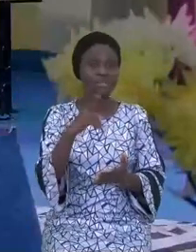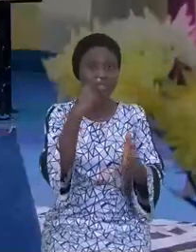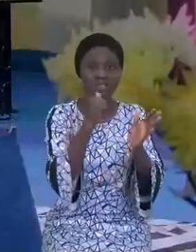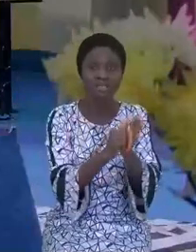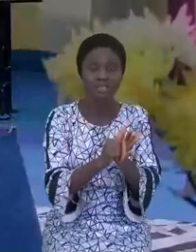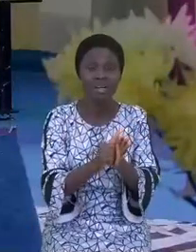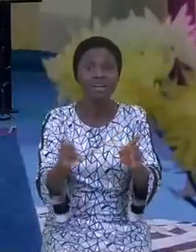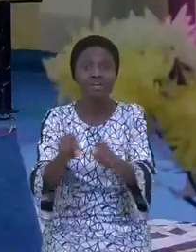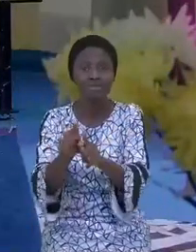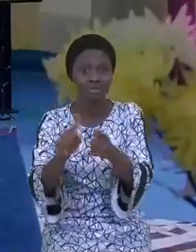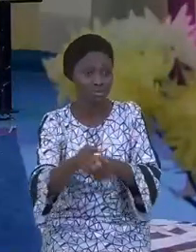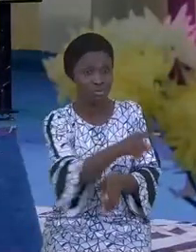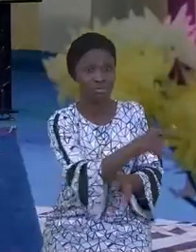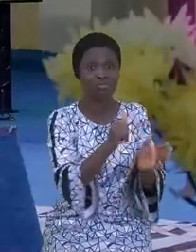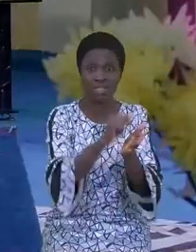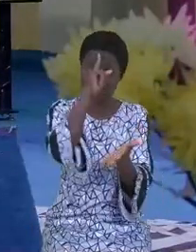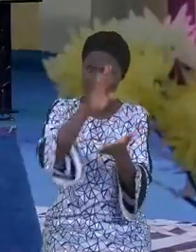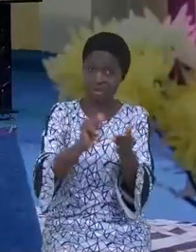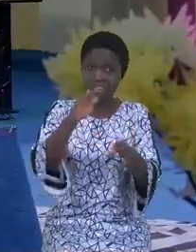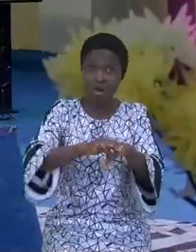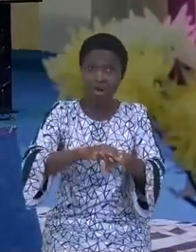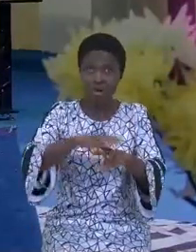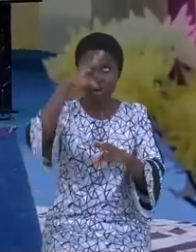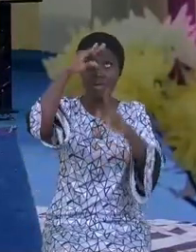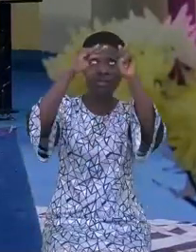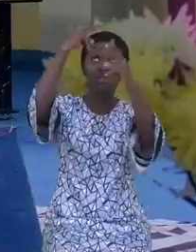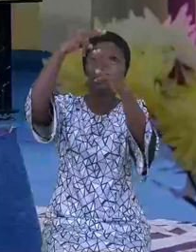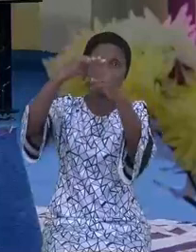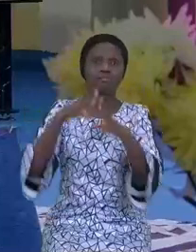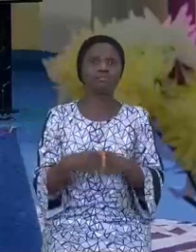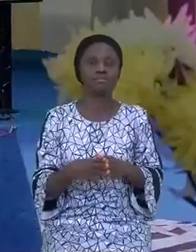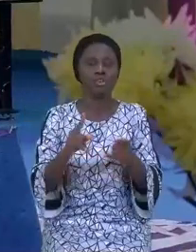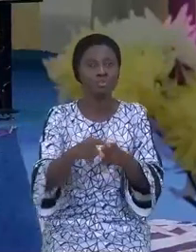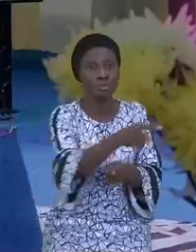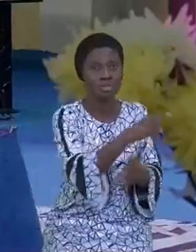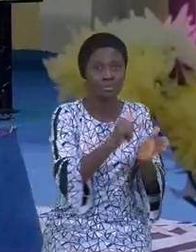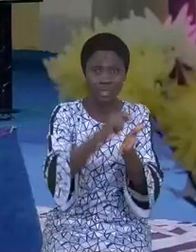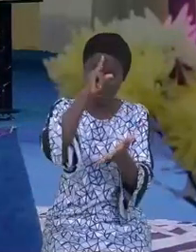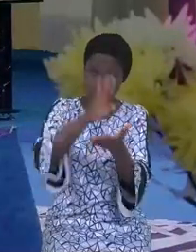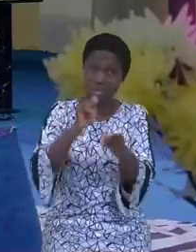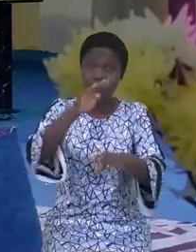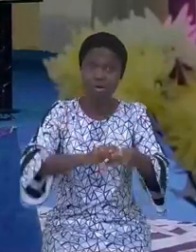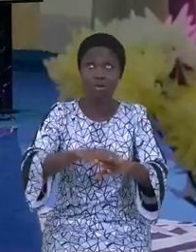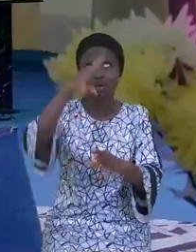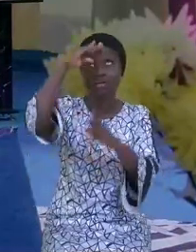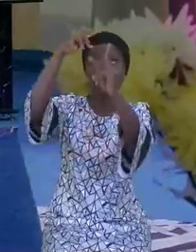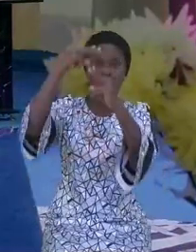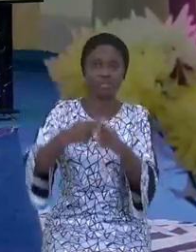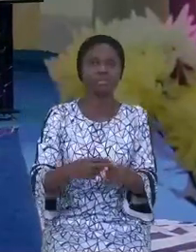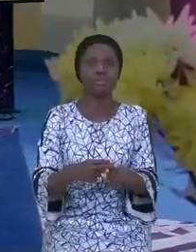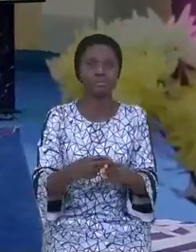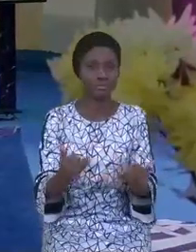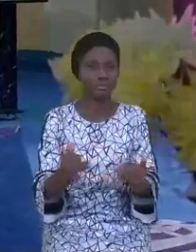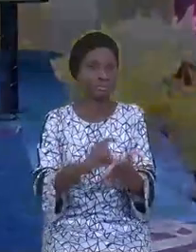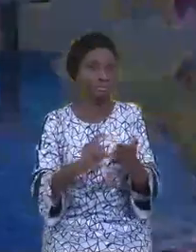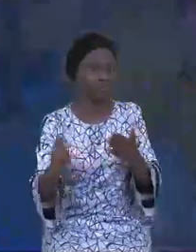croient en son nom. Tous ceux qui croient en son nom. Voyez le